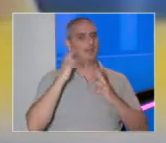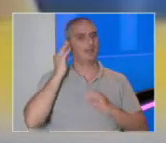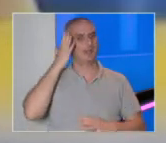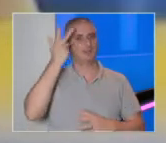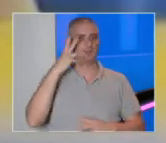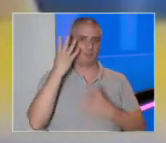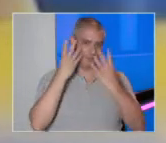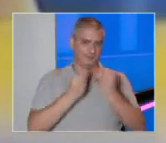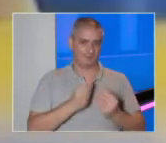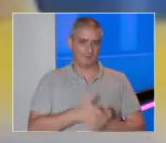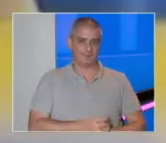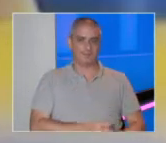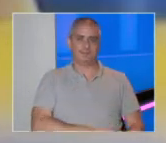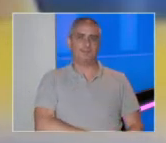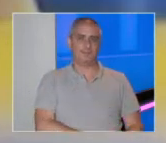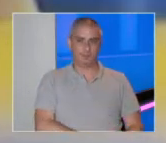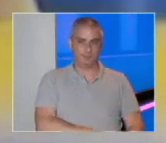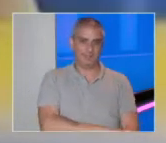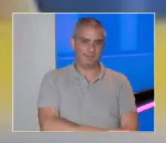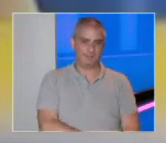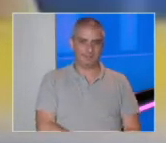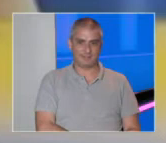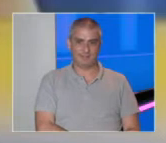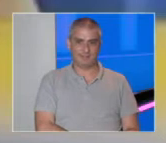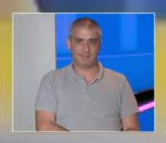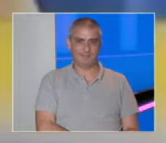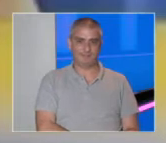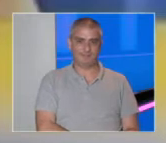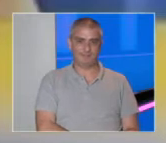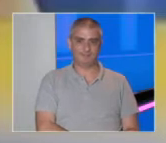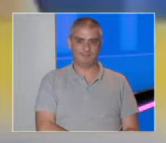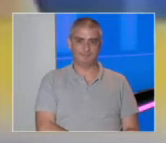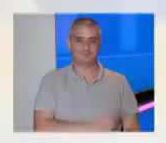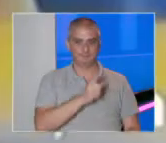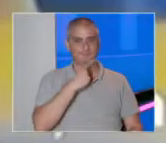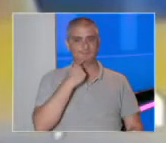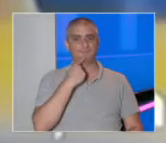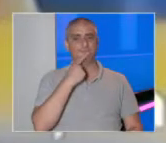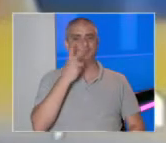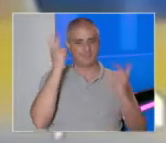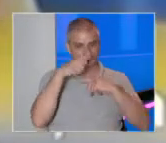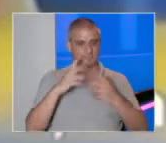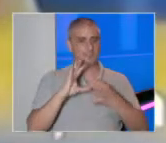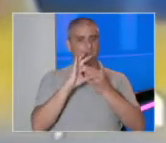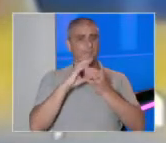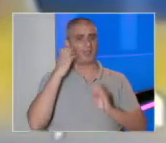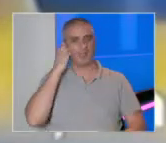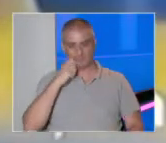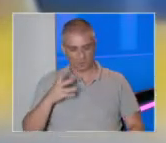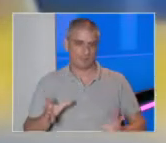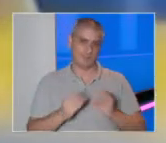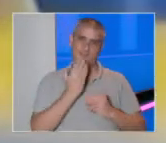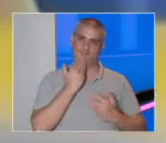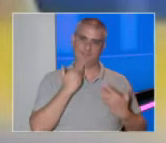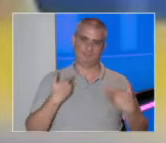وأنا والرئيس ترامب نصنع التاريخ معا وللأفضل للجميع بشكل كبير وهائل ما